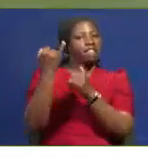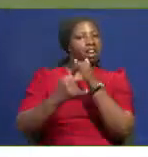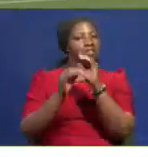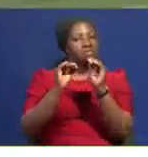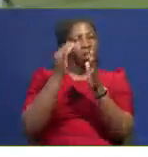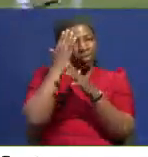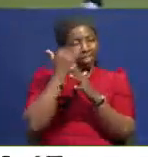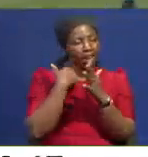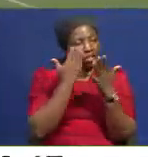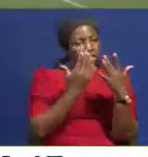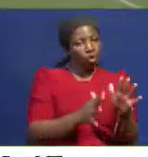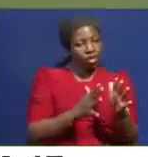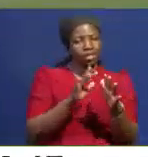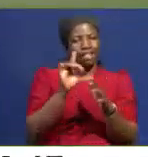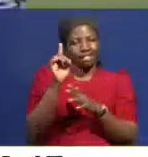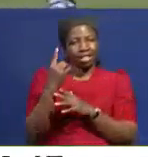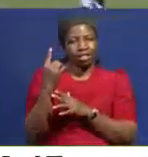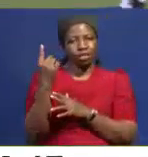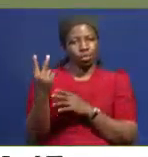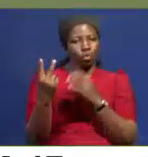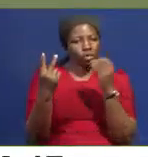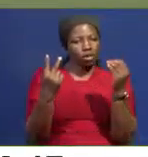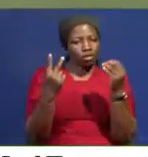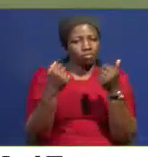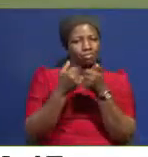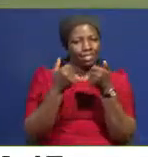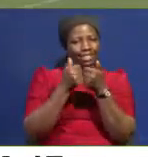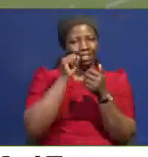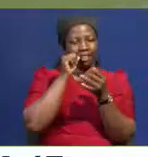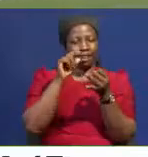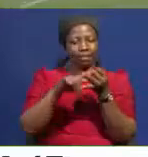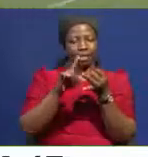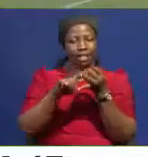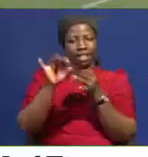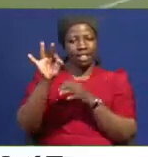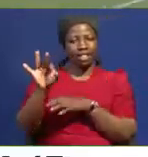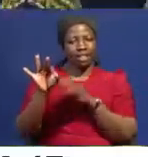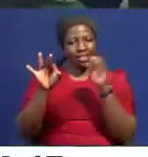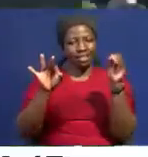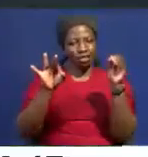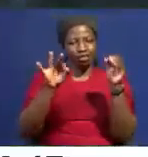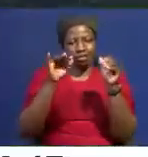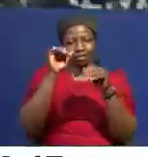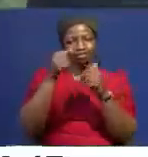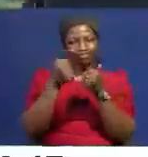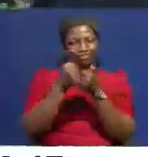mwanzo kwa mabao 2-0 dhidi ya Uingereza na mabao 3-0 dhidi ya Korea Kaskazini.